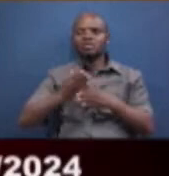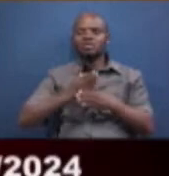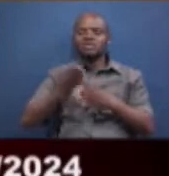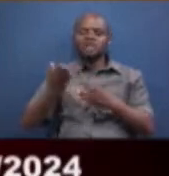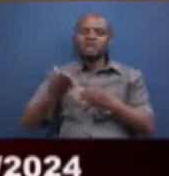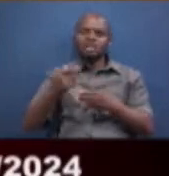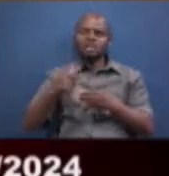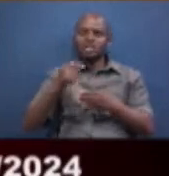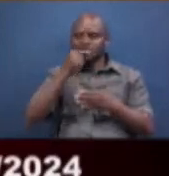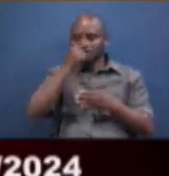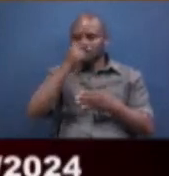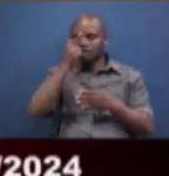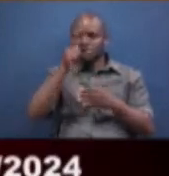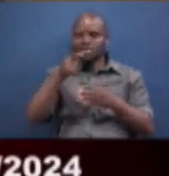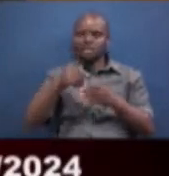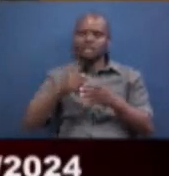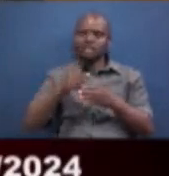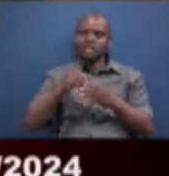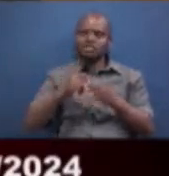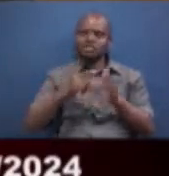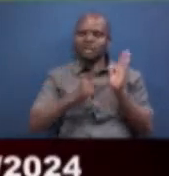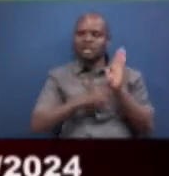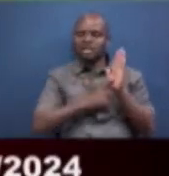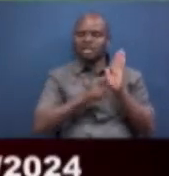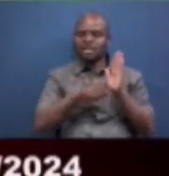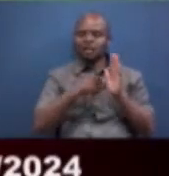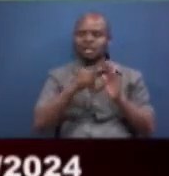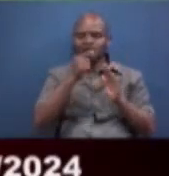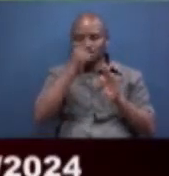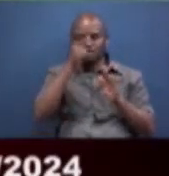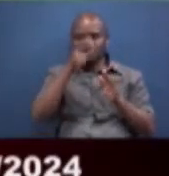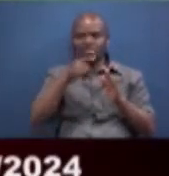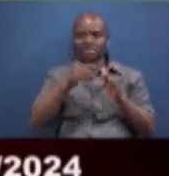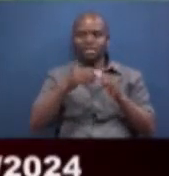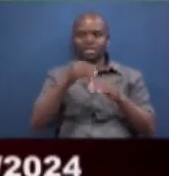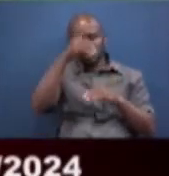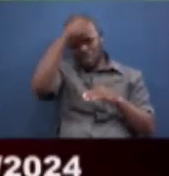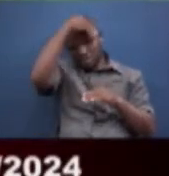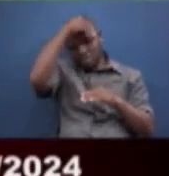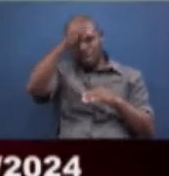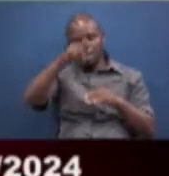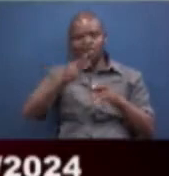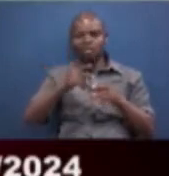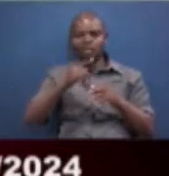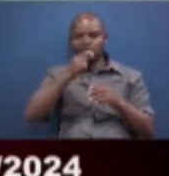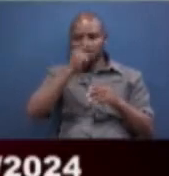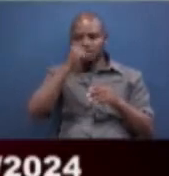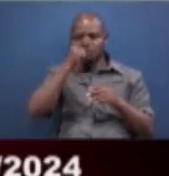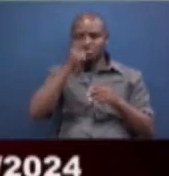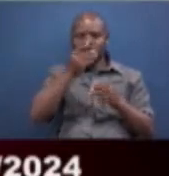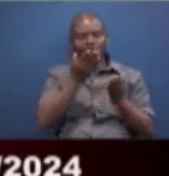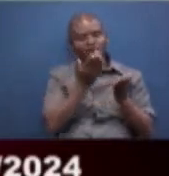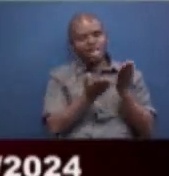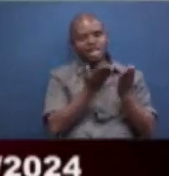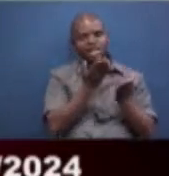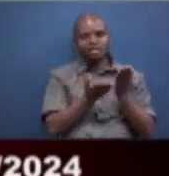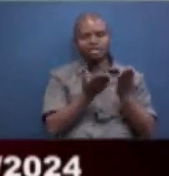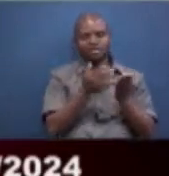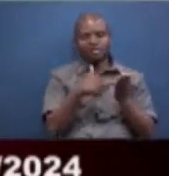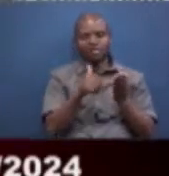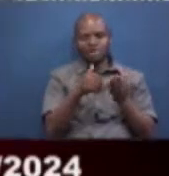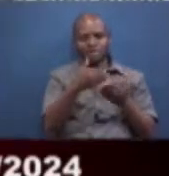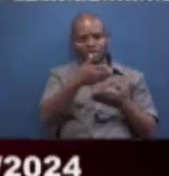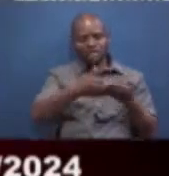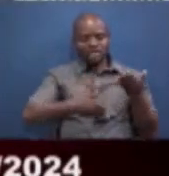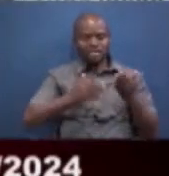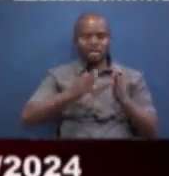yakihusisha wenye sifa stahiki za kidato cha sita, wenye sifa za stashahada au sifa linganifu, na wenye